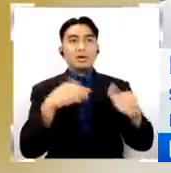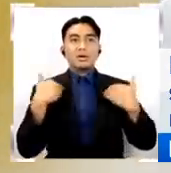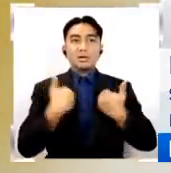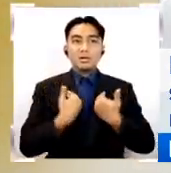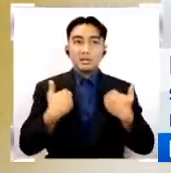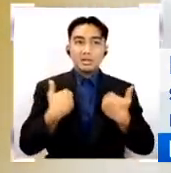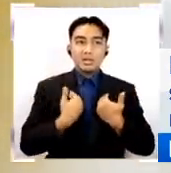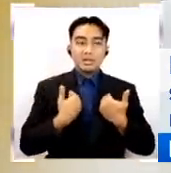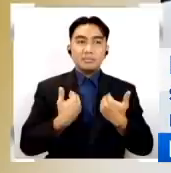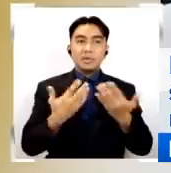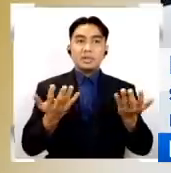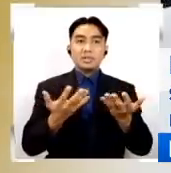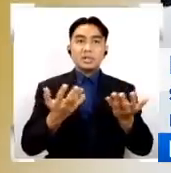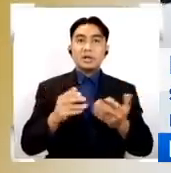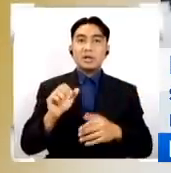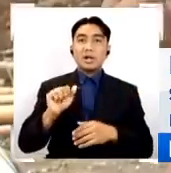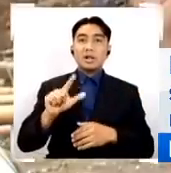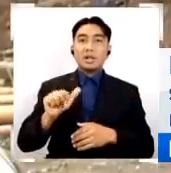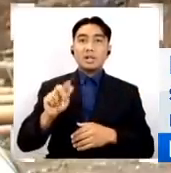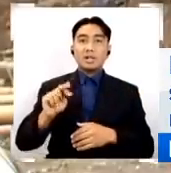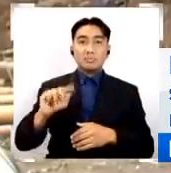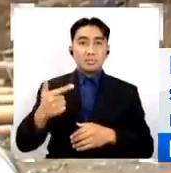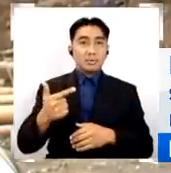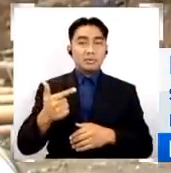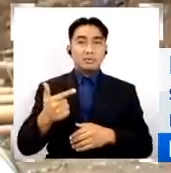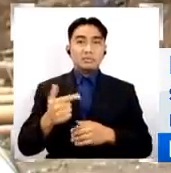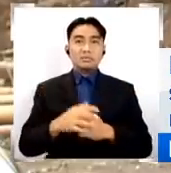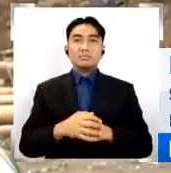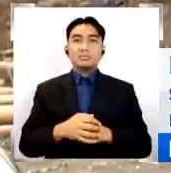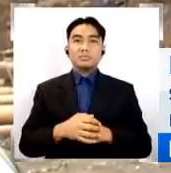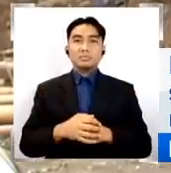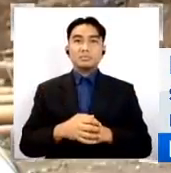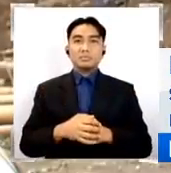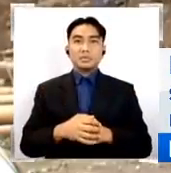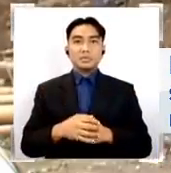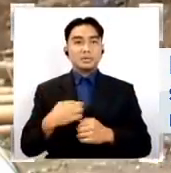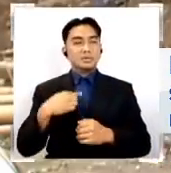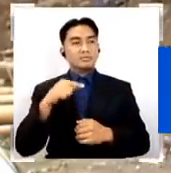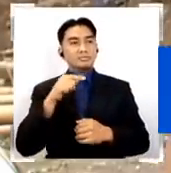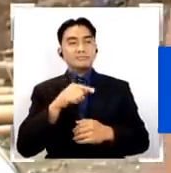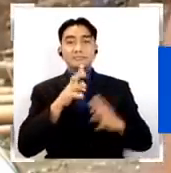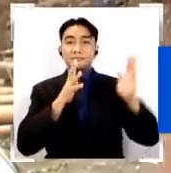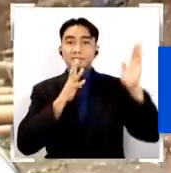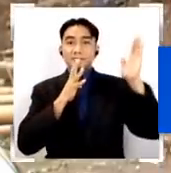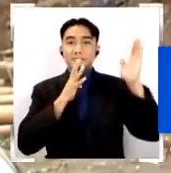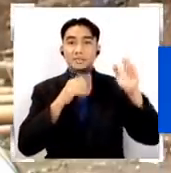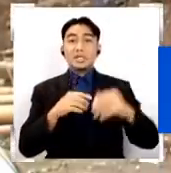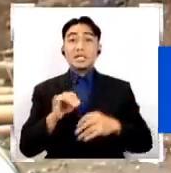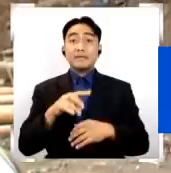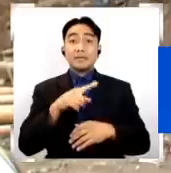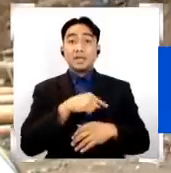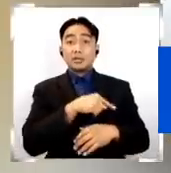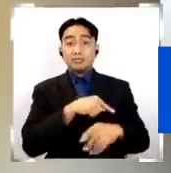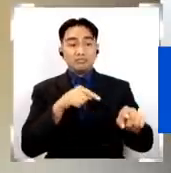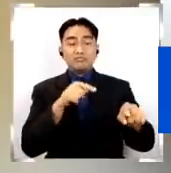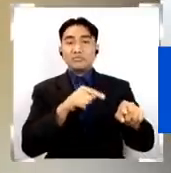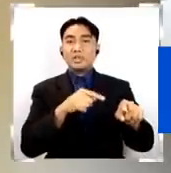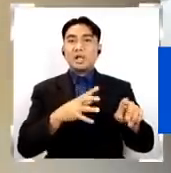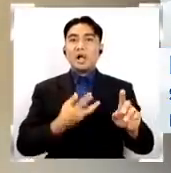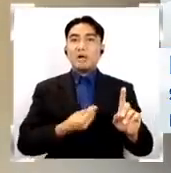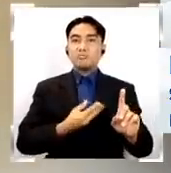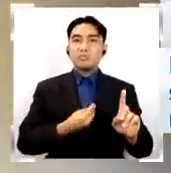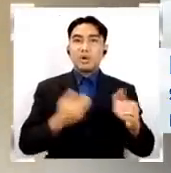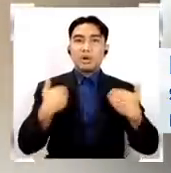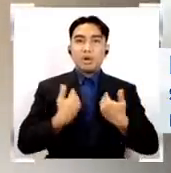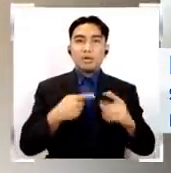Alabang maghahating gabi noong Martes. They're very docile. Pag natakot yan, they'll just curl up in a ball. Ayon sa